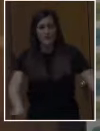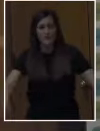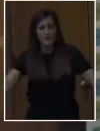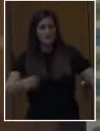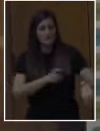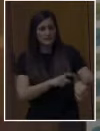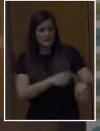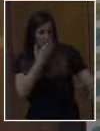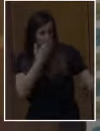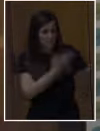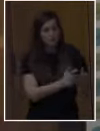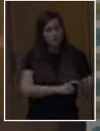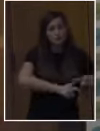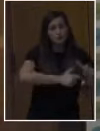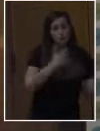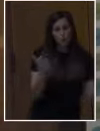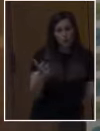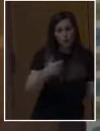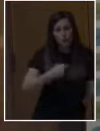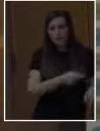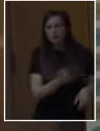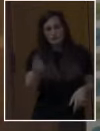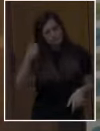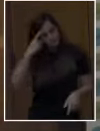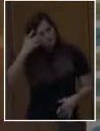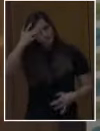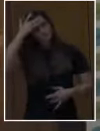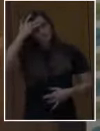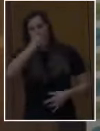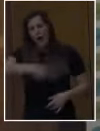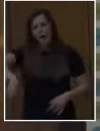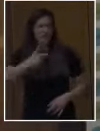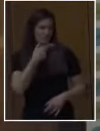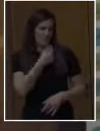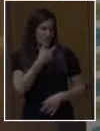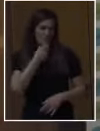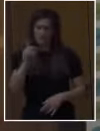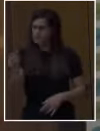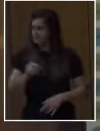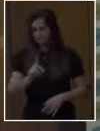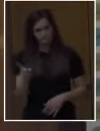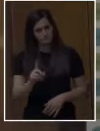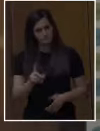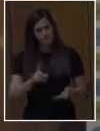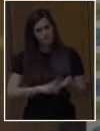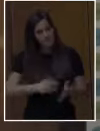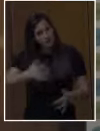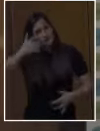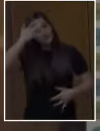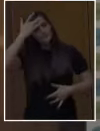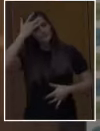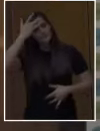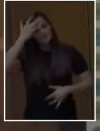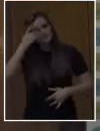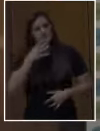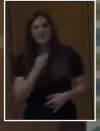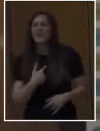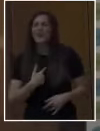από το σχολείο να ξέρουν ότι δεν είναι τα πάντα εύκολα. Ότι δεν είναι τα πάντα με τη λύση στο πίσω μέρος του